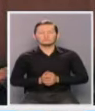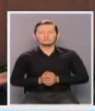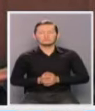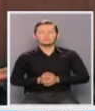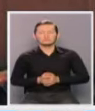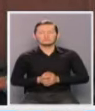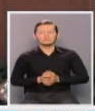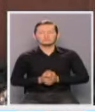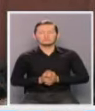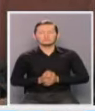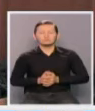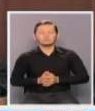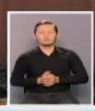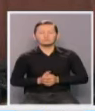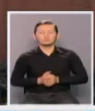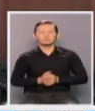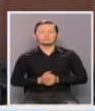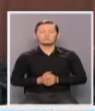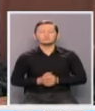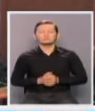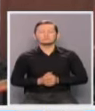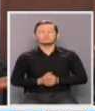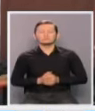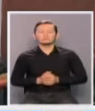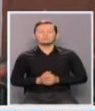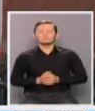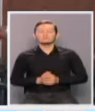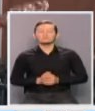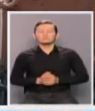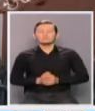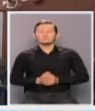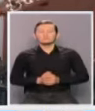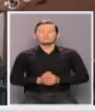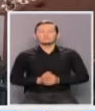Ержан Шируенов, служба новостей, Индерский район.